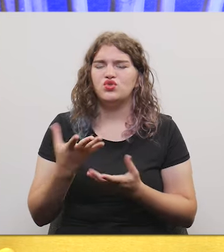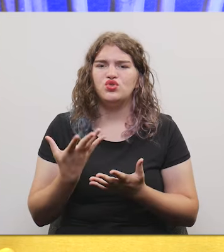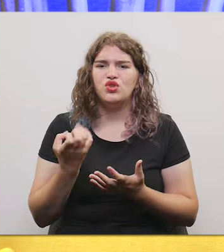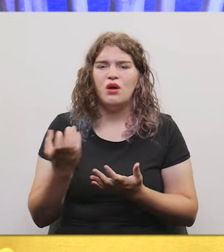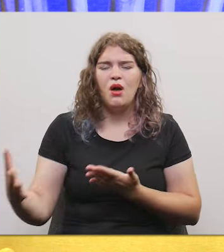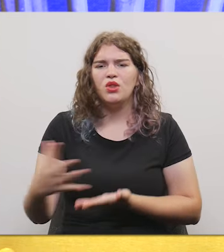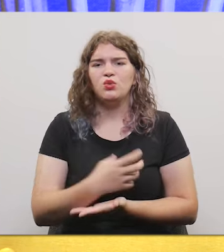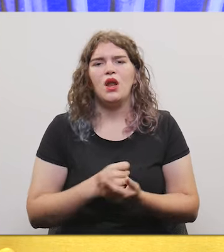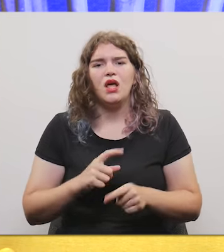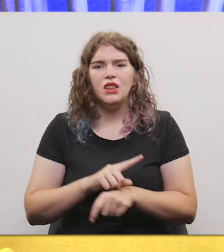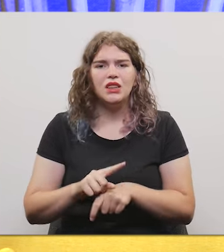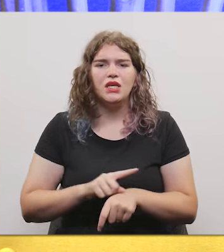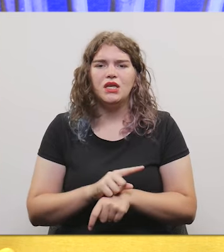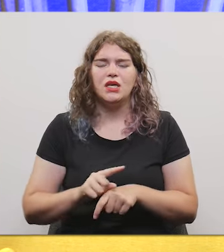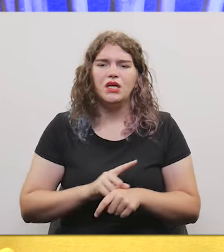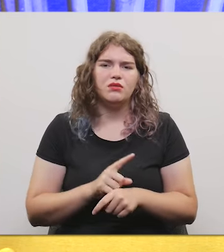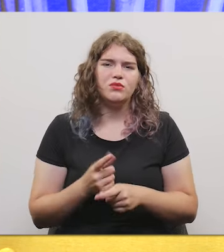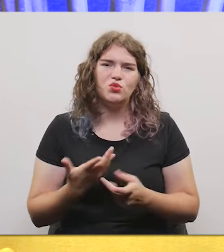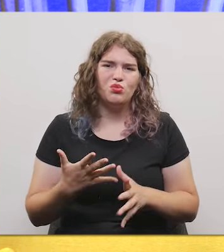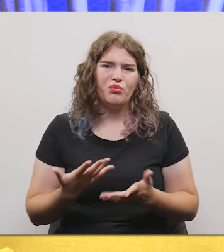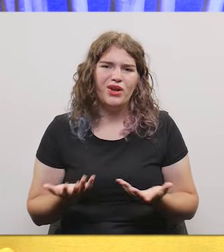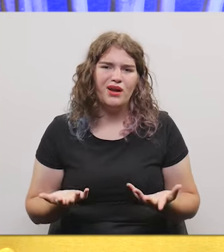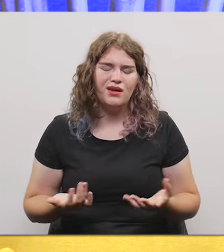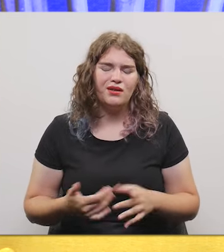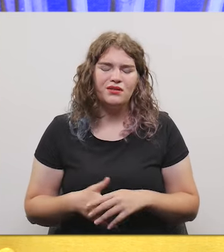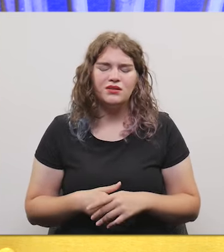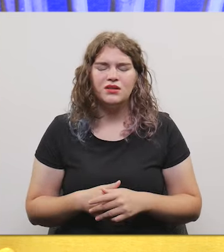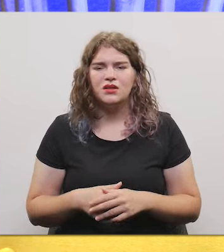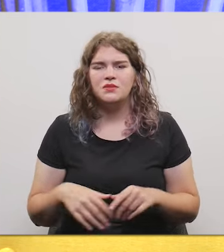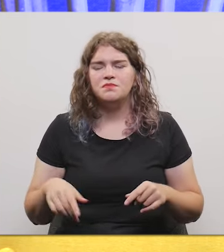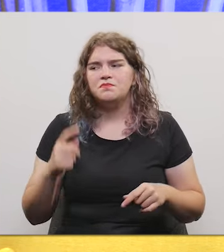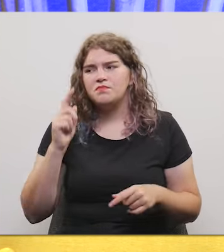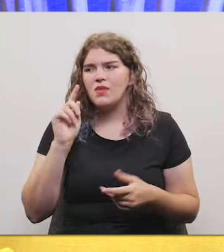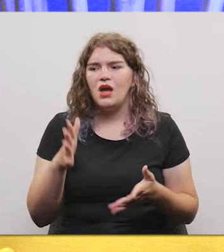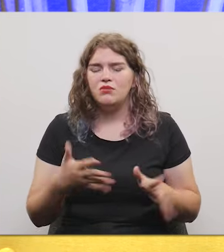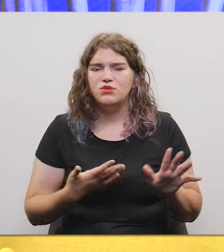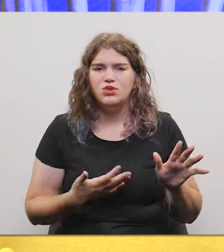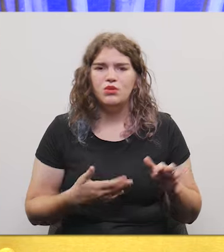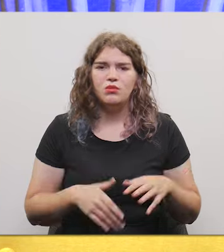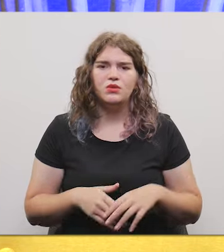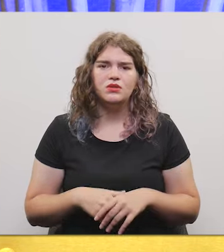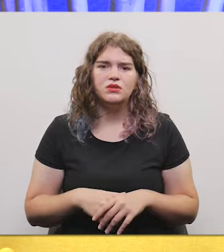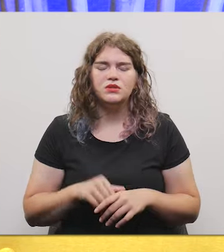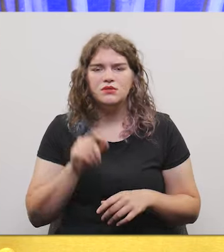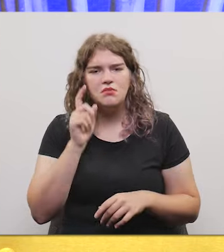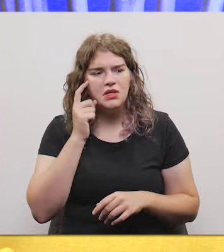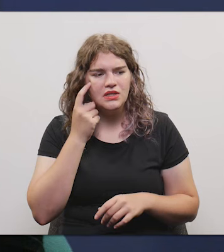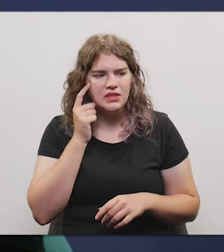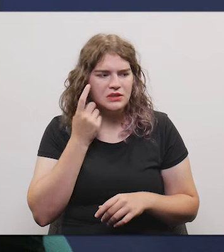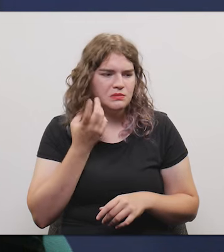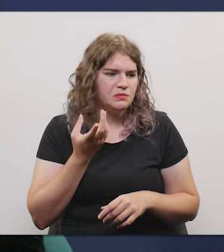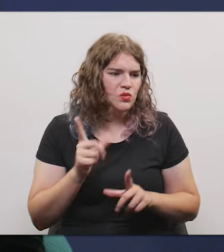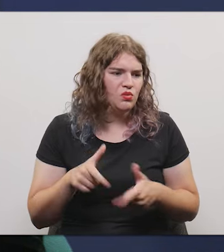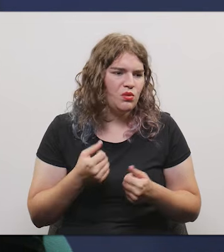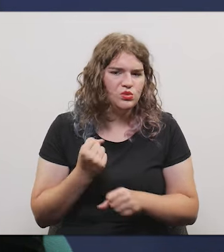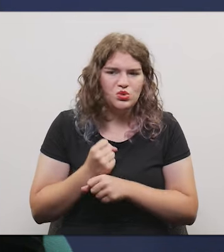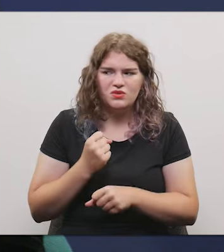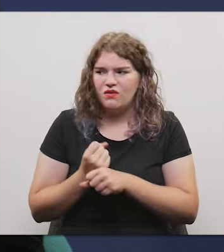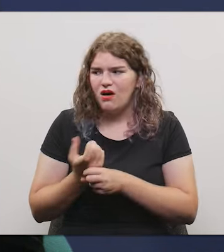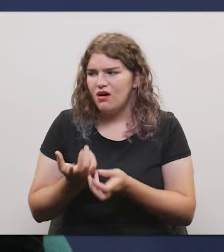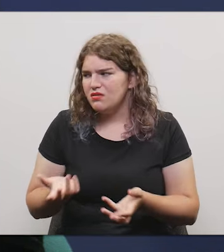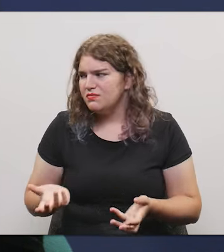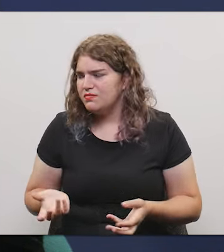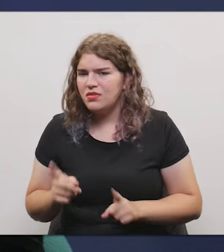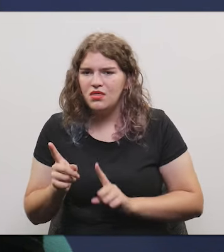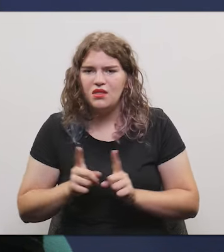experiență acumulată sau un lucru prin care ai trecut. Și atunci am început să mă gândesc,